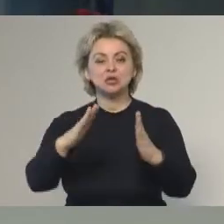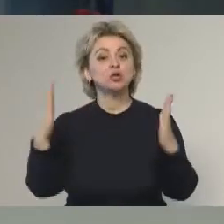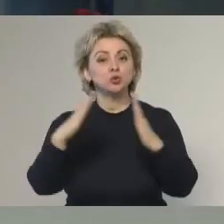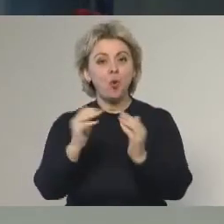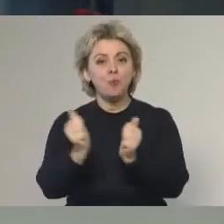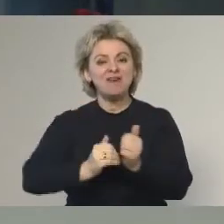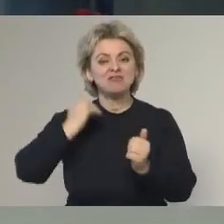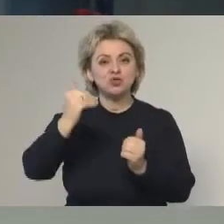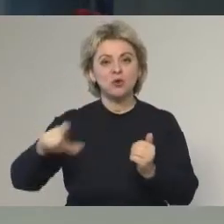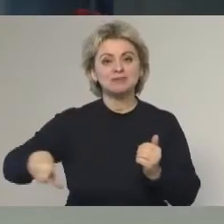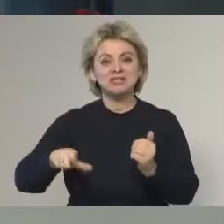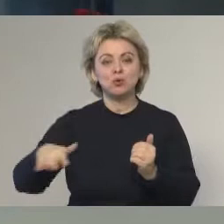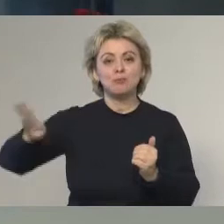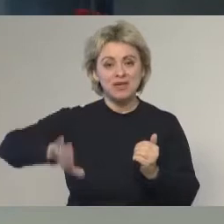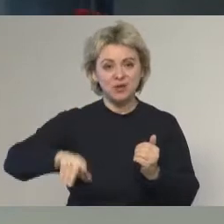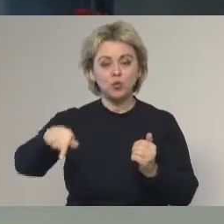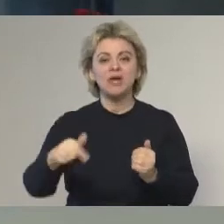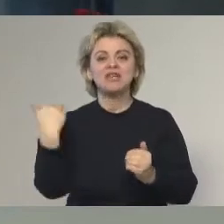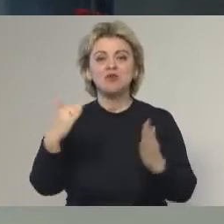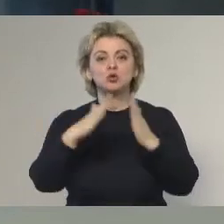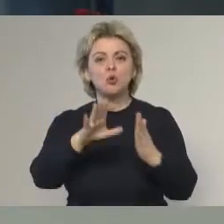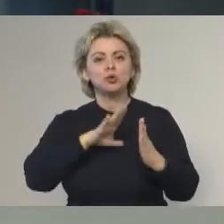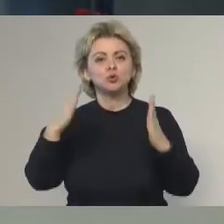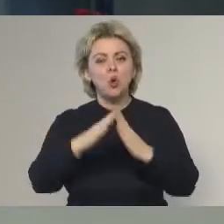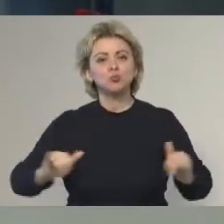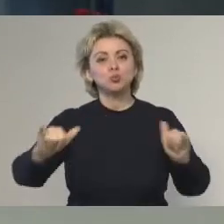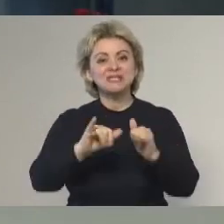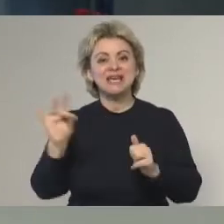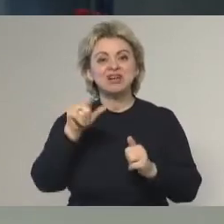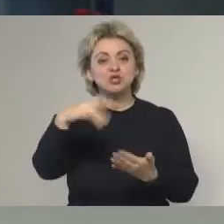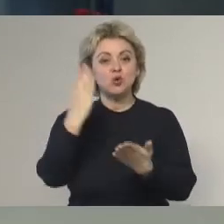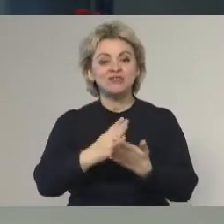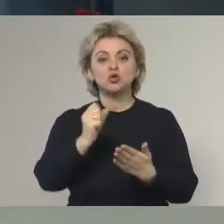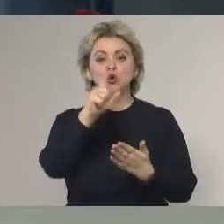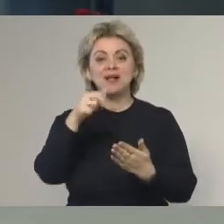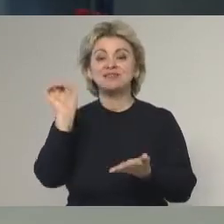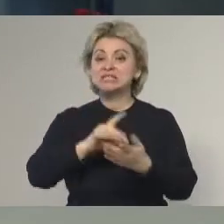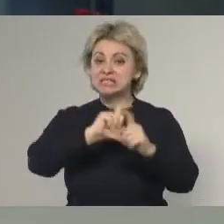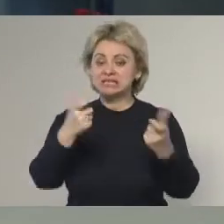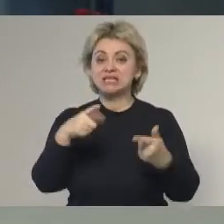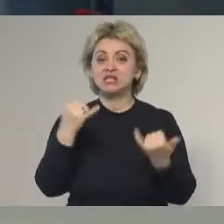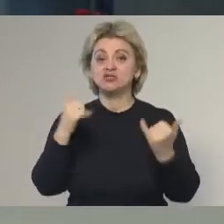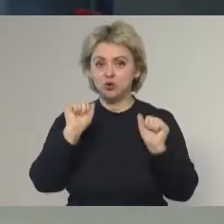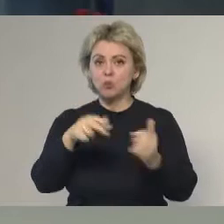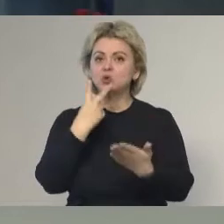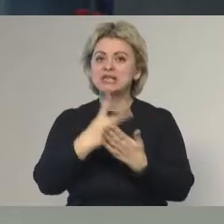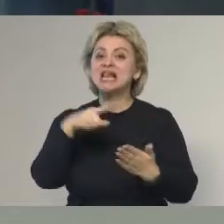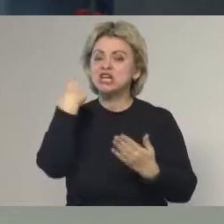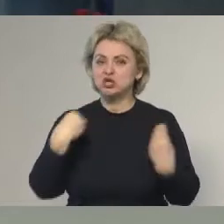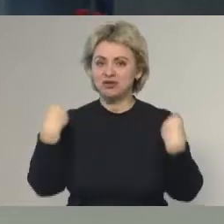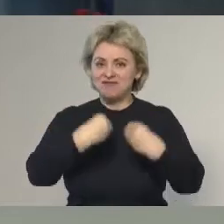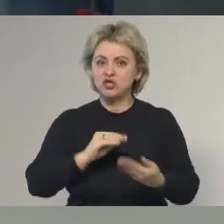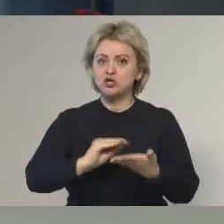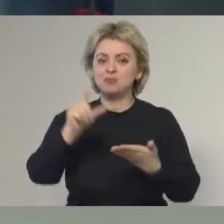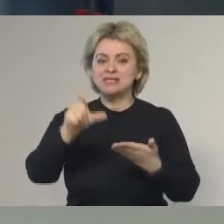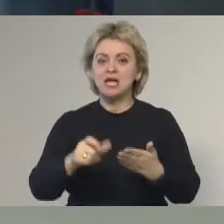дома на высоком Донском берегу. Его усадьба стала домом-музеем. А в Ростове есть Шолохов-центр, где сегодня можно увидеть личные вещи